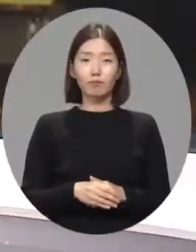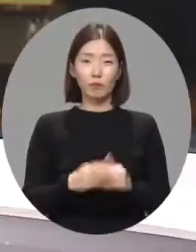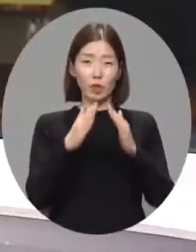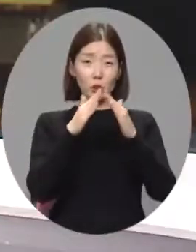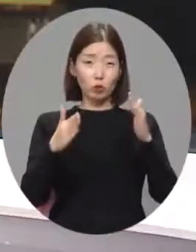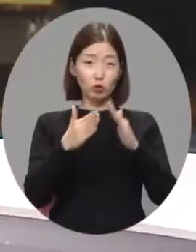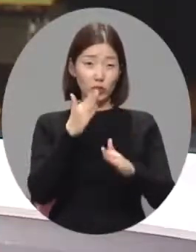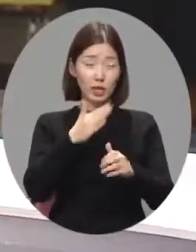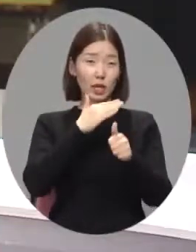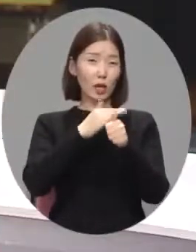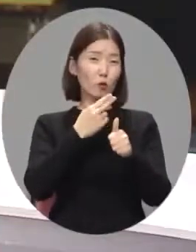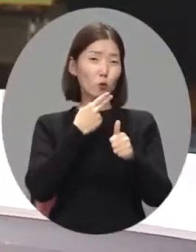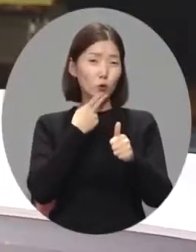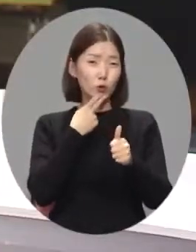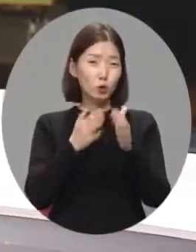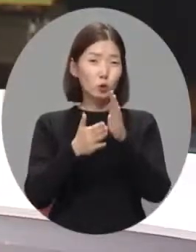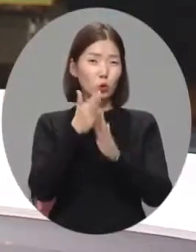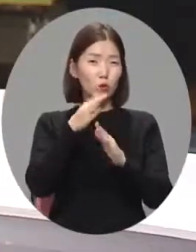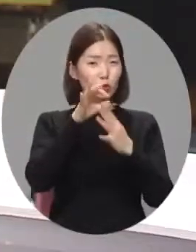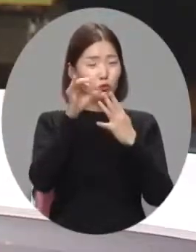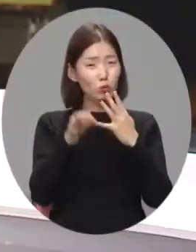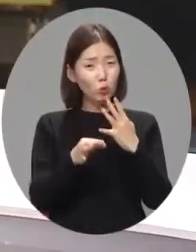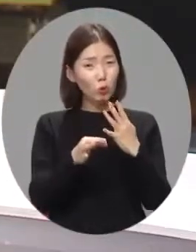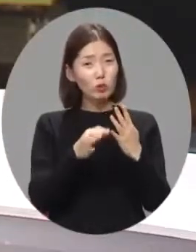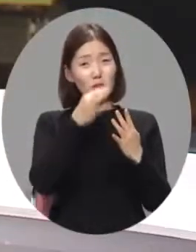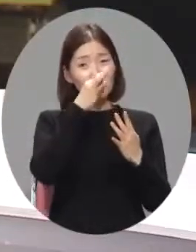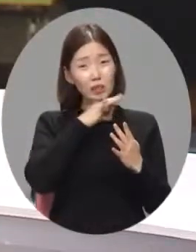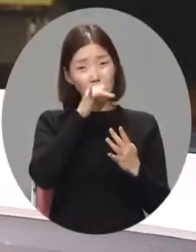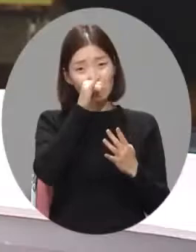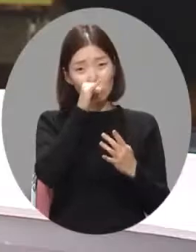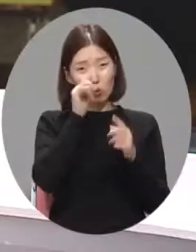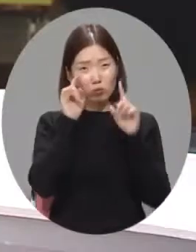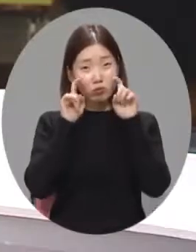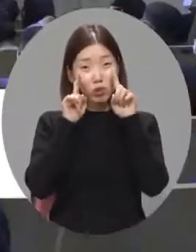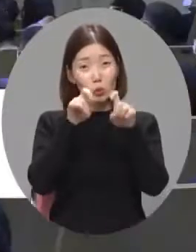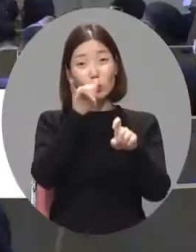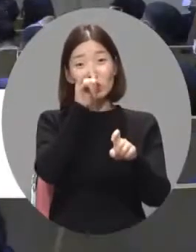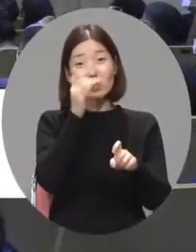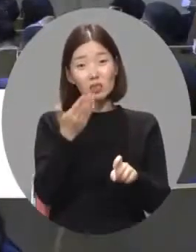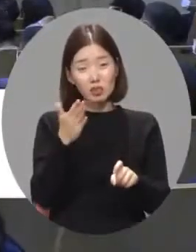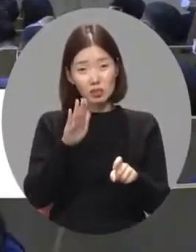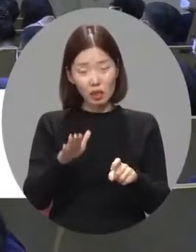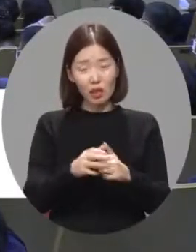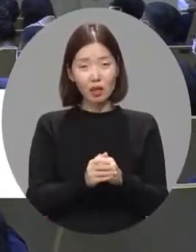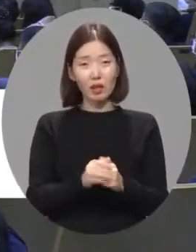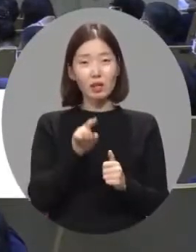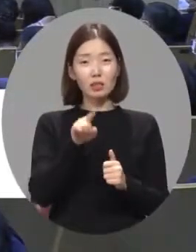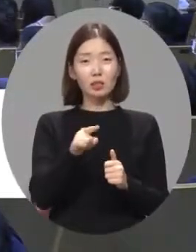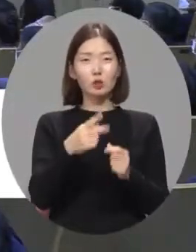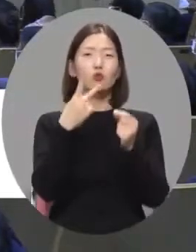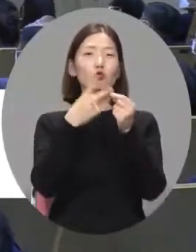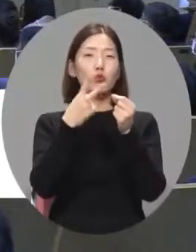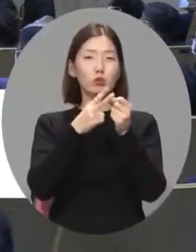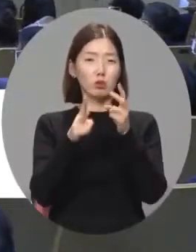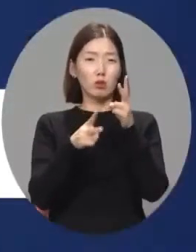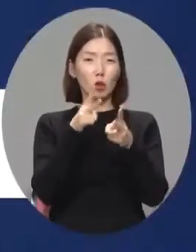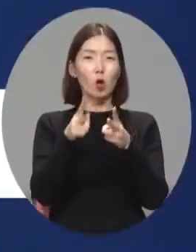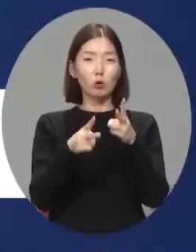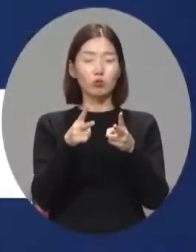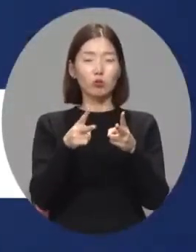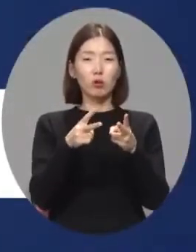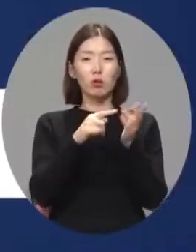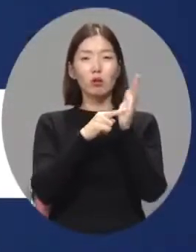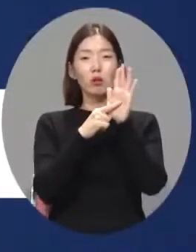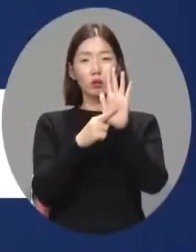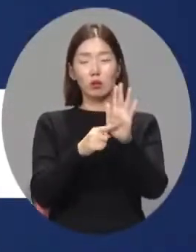전주시에 해고 없는 도시의 프로젝트의 효용성에 의문이 제기되고 있는 가운데 전주 씨가 시즌 투 사업을 준비하고 있는